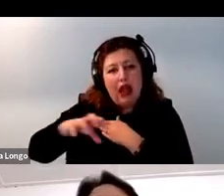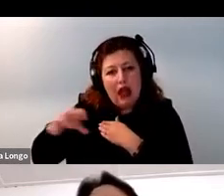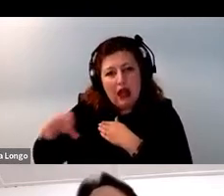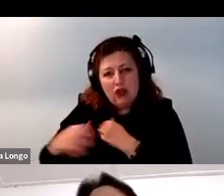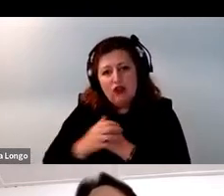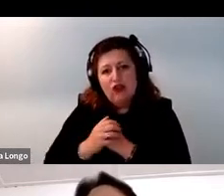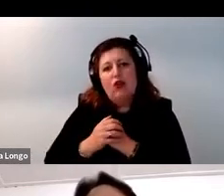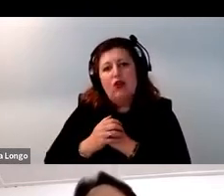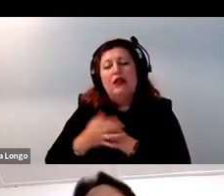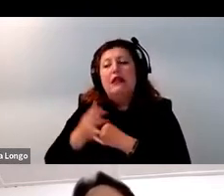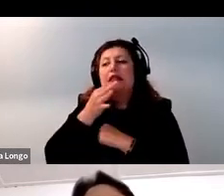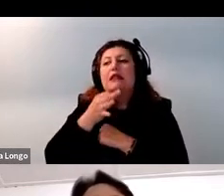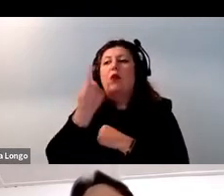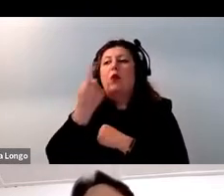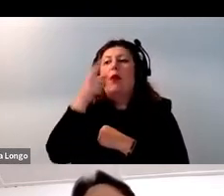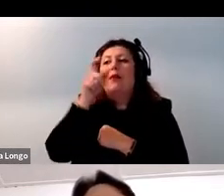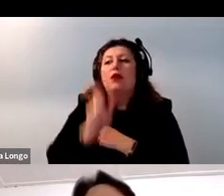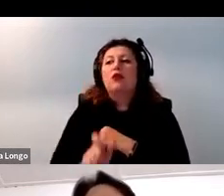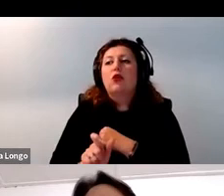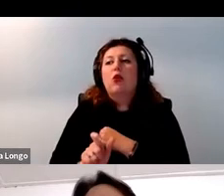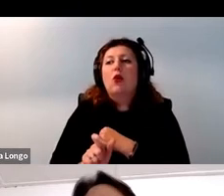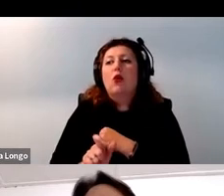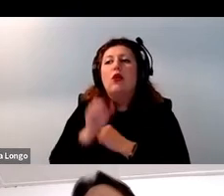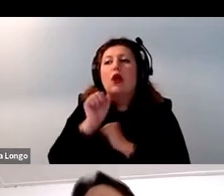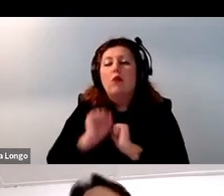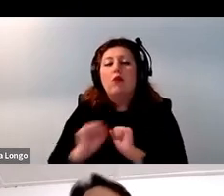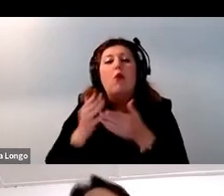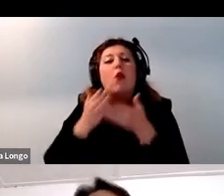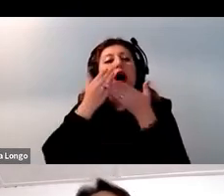avrebbe poi in qualche modo aiutato